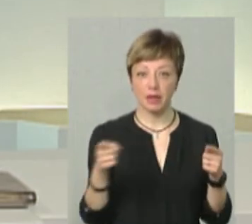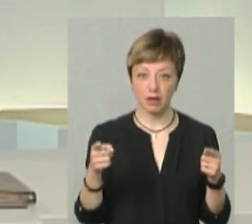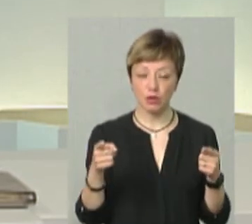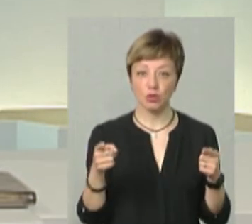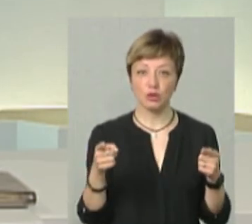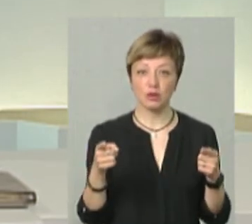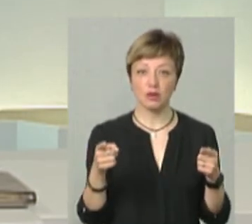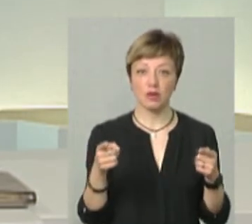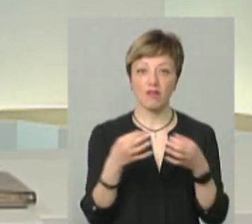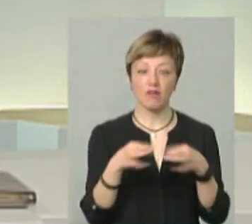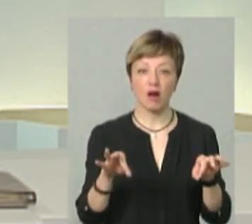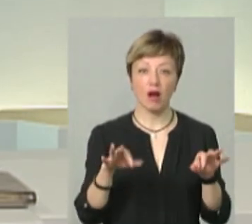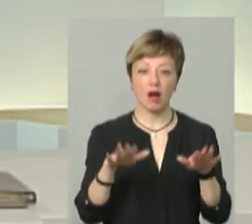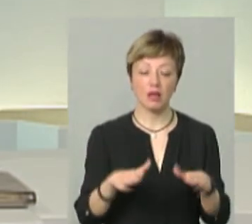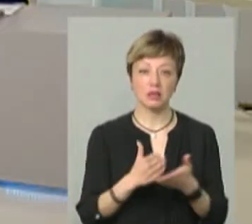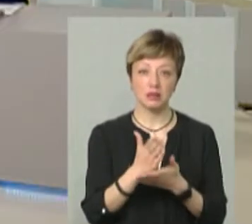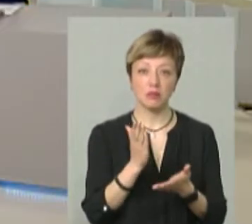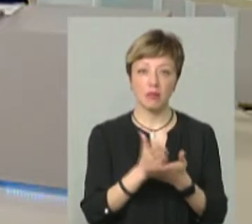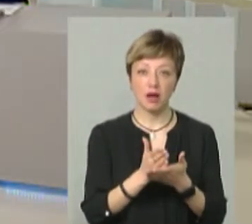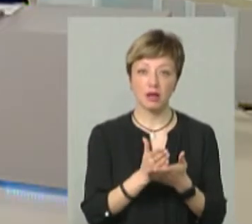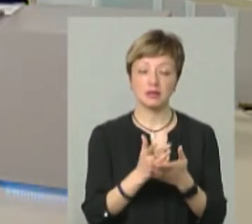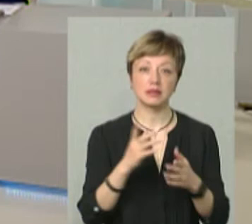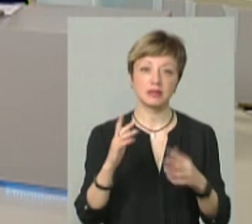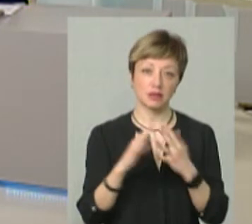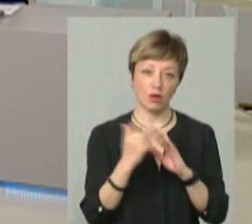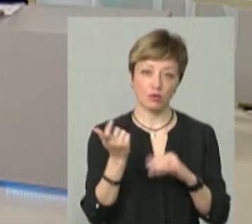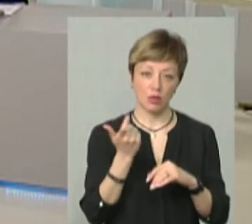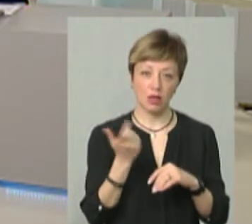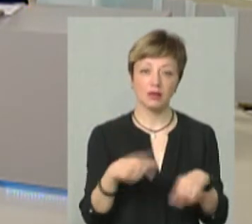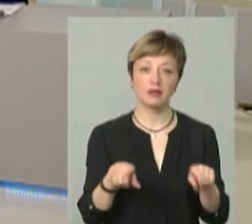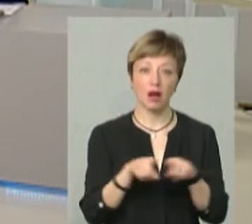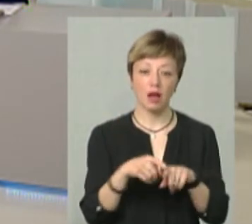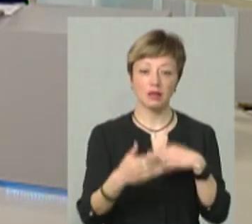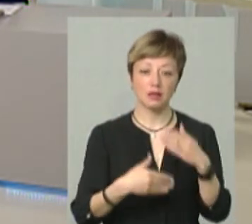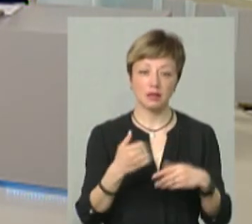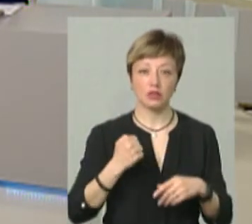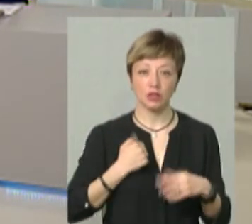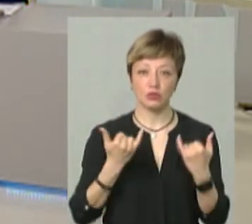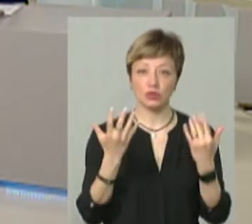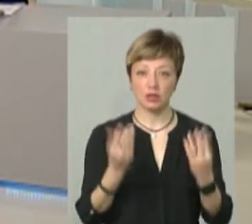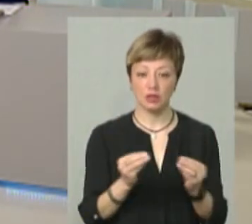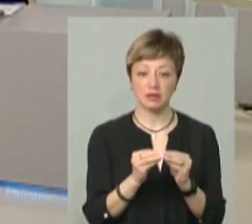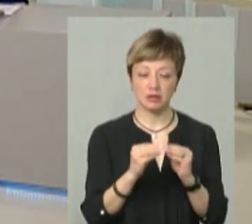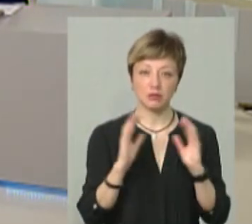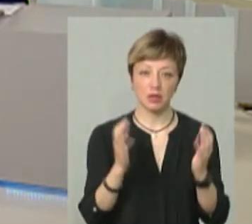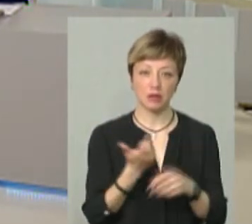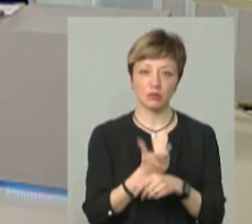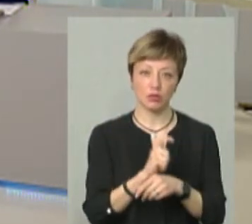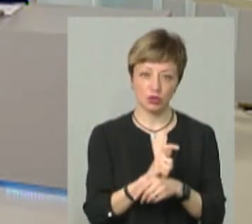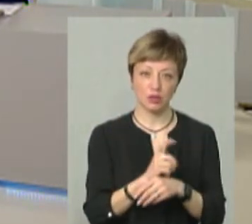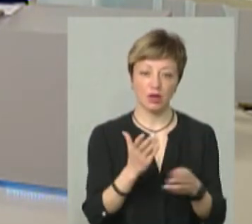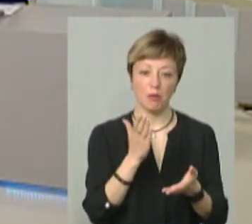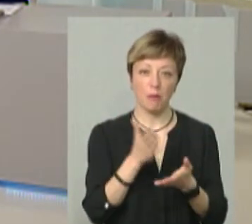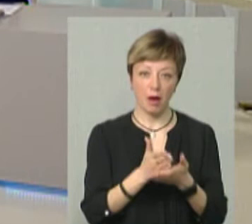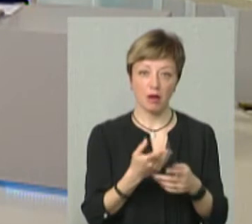тобто вакансії, які ми мали, це були вакансії сільського господарства. І така тенденція, на жаль, на сьогоднішній день і зберігається. Більшість вакансій, які